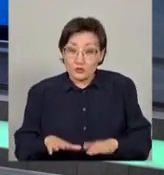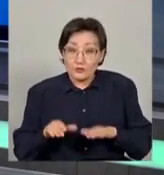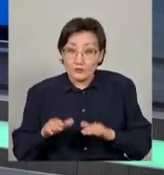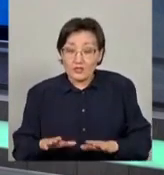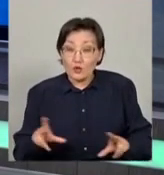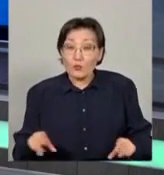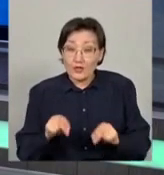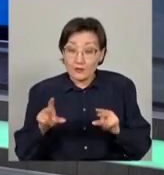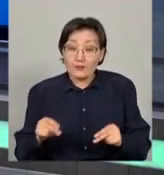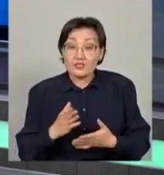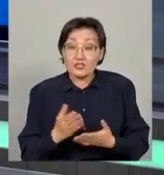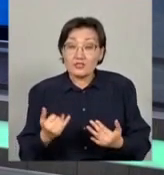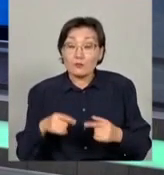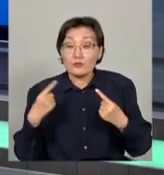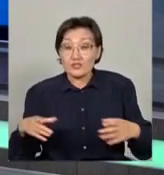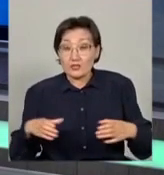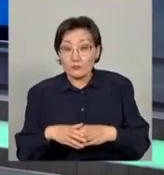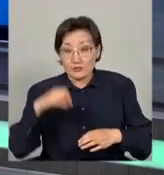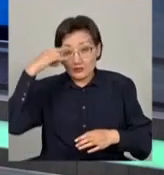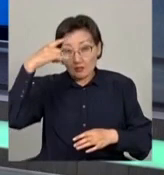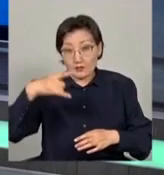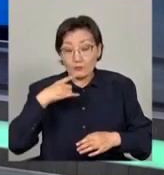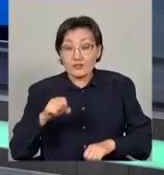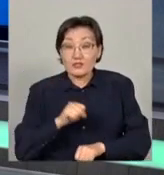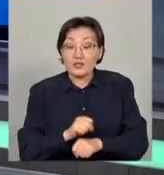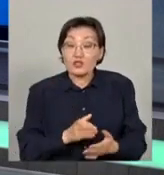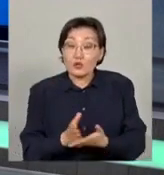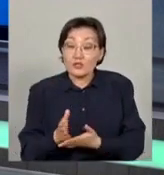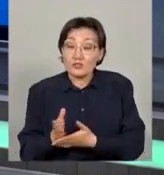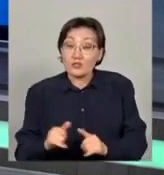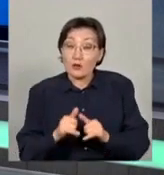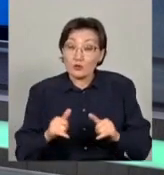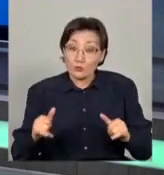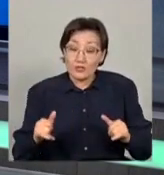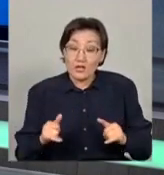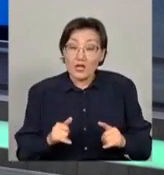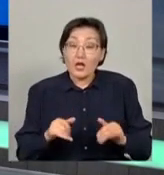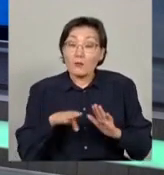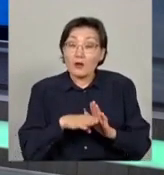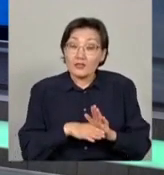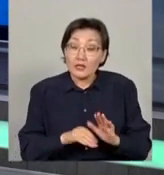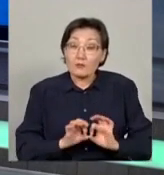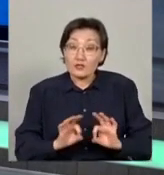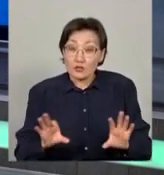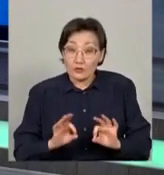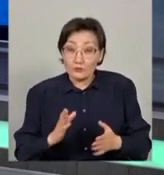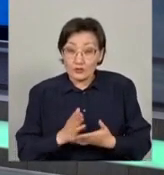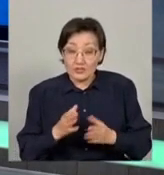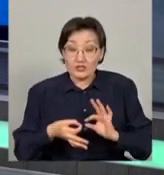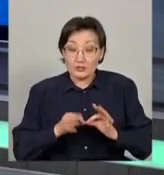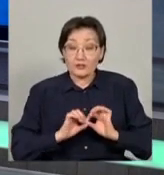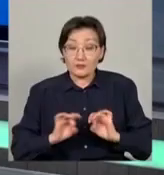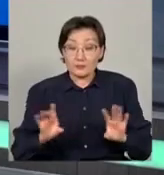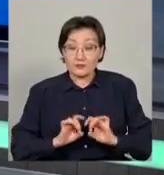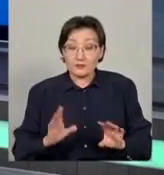шешеміз деп уәде берсе, енді бірі еліміздегі тұралап қалған салаларды дамыту бойынша бағдарламаларын айтуда. Өмір Серікбекұлы